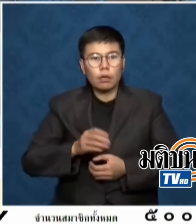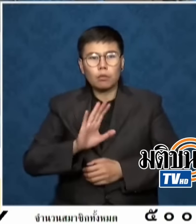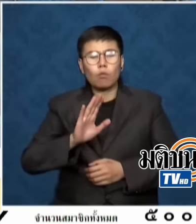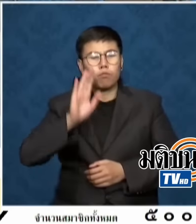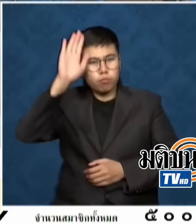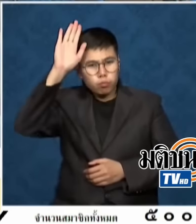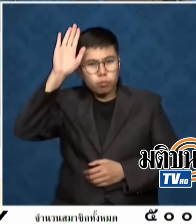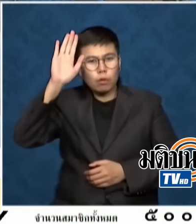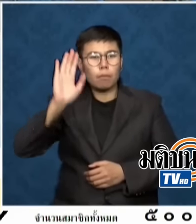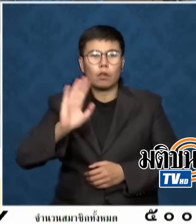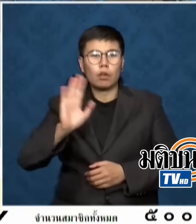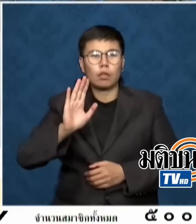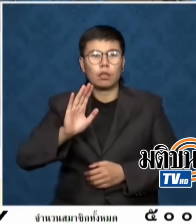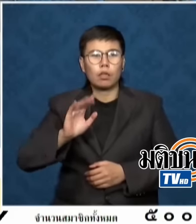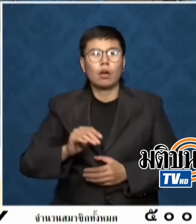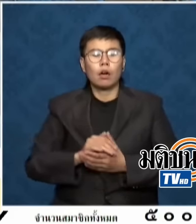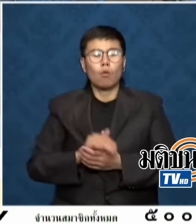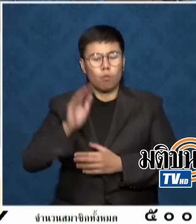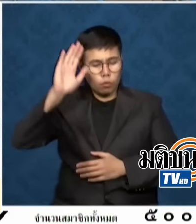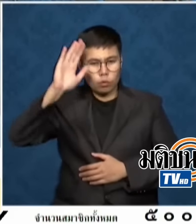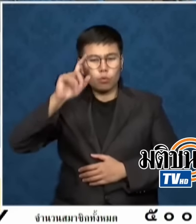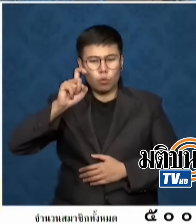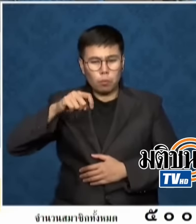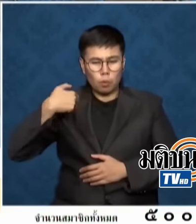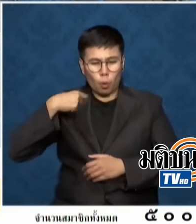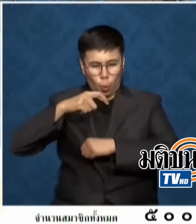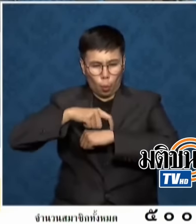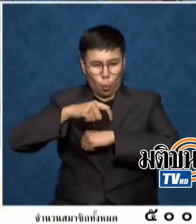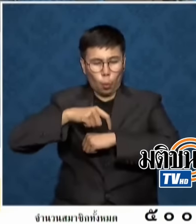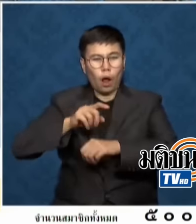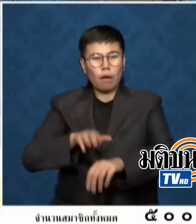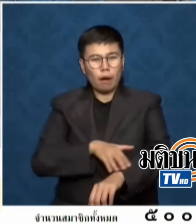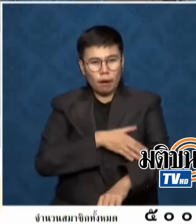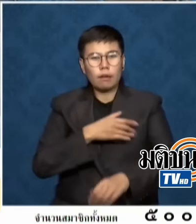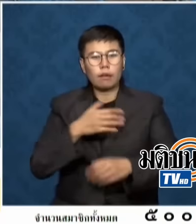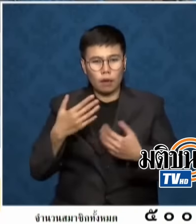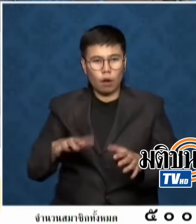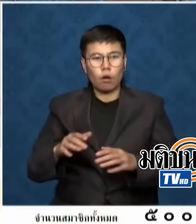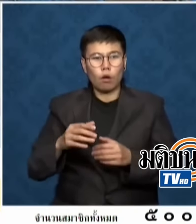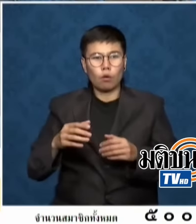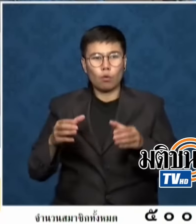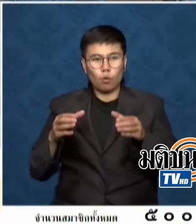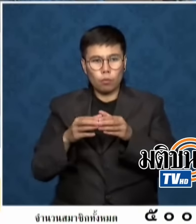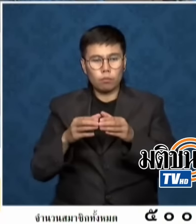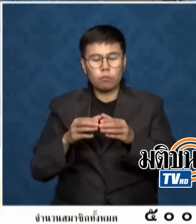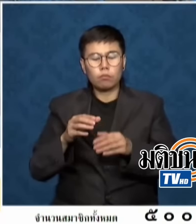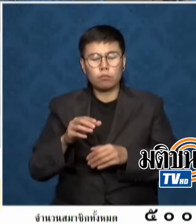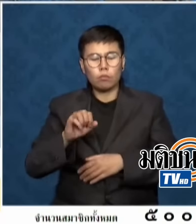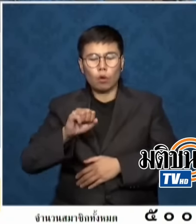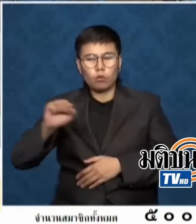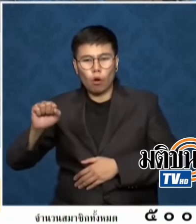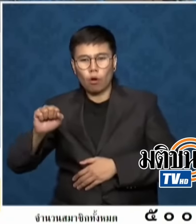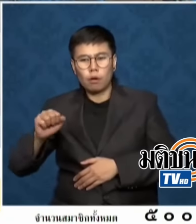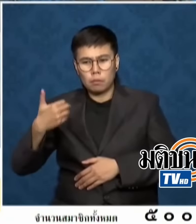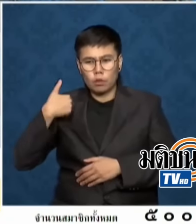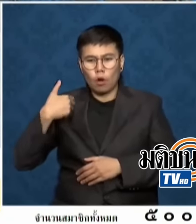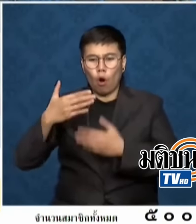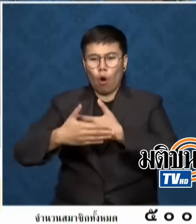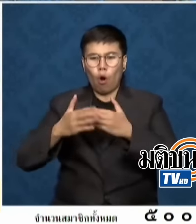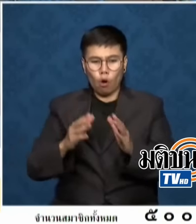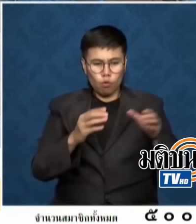แล้วเพราะว่าก็โหวตเนี่ยก็ใช้เวลานะฮะแล้วก็กรรมธิการส.ส.หลายคนเนี่ยก็อยู่ในห้องกรรมธิ